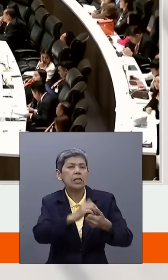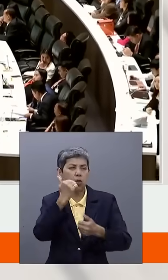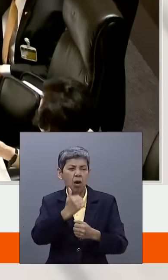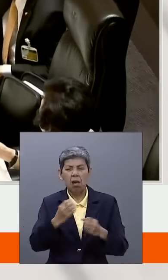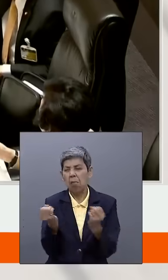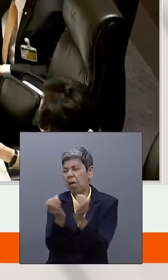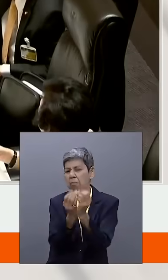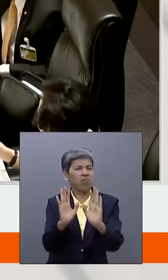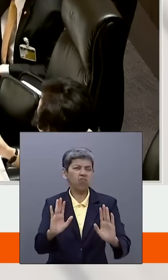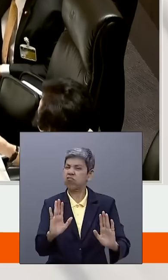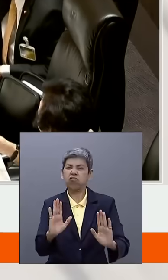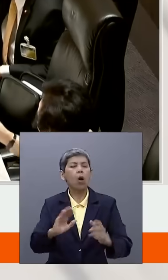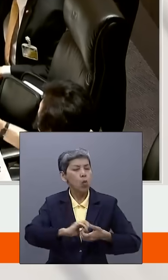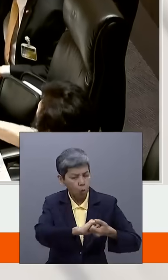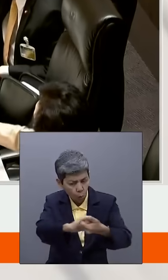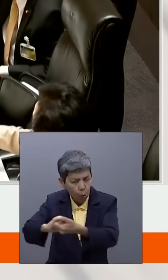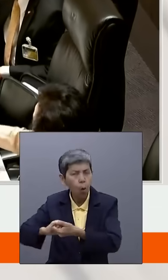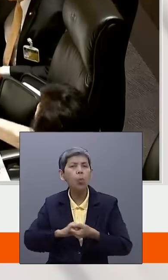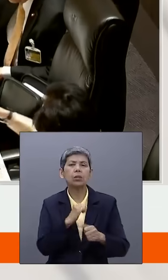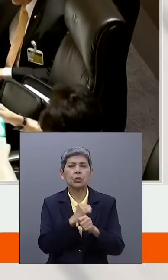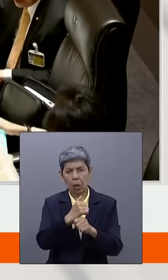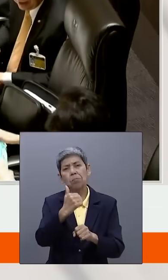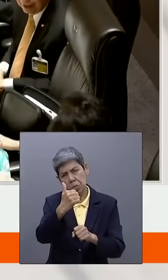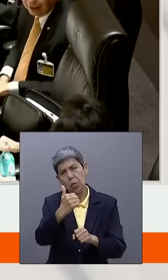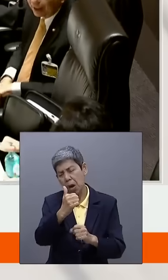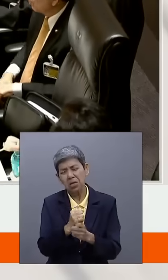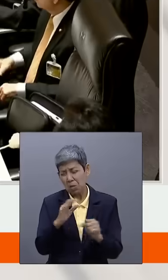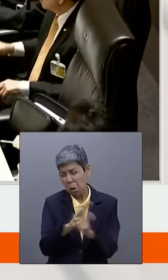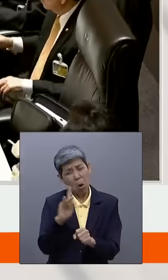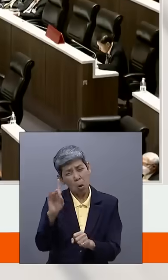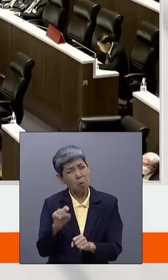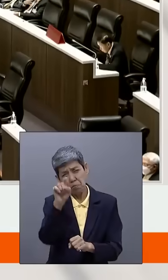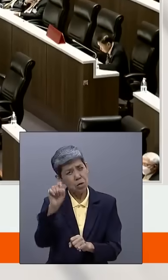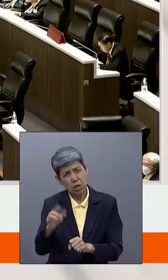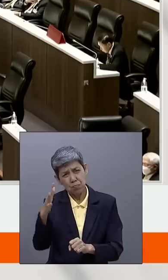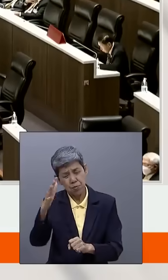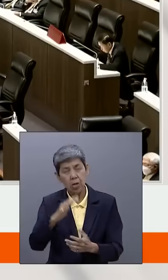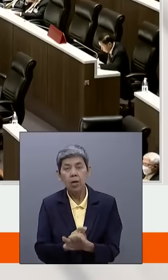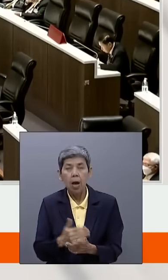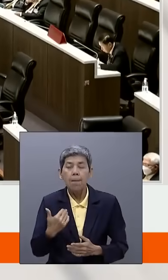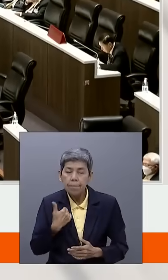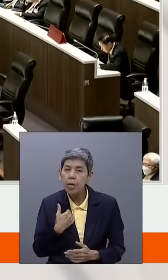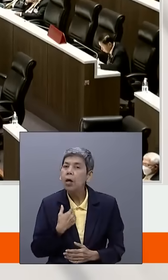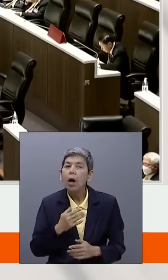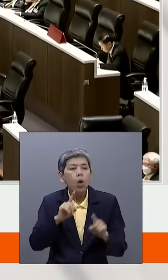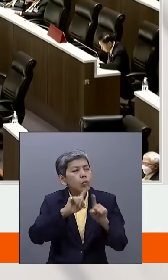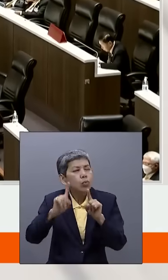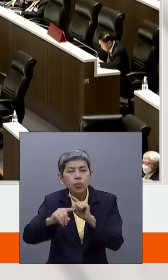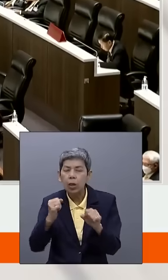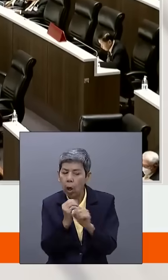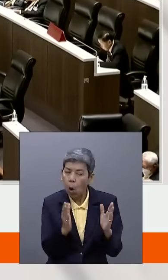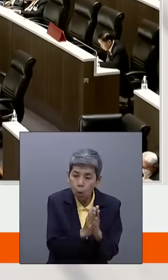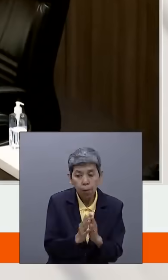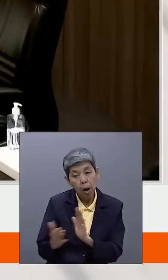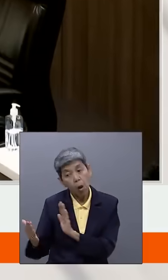คือมันไม่สามารถทำมาได้สุดๆหรือได้ทั้งหมด 100% แล้วที่สำคัญไม่ว่าคุณจะคิดสูตรไหนก็ตามมันมีราคา